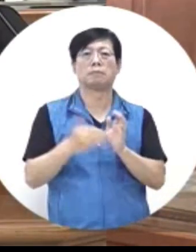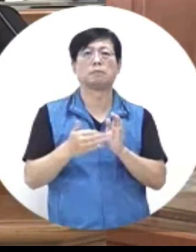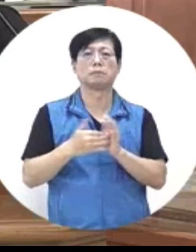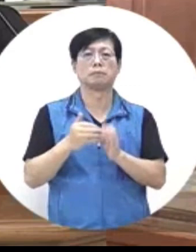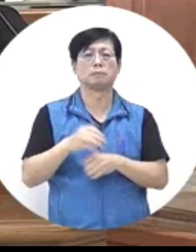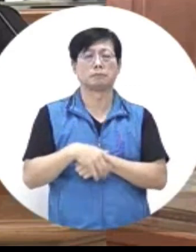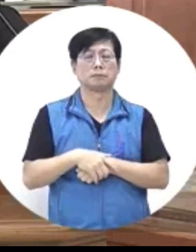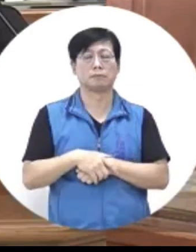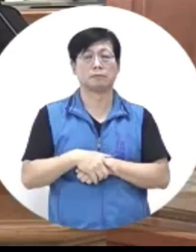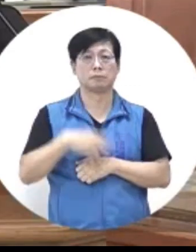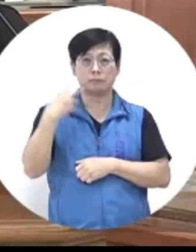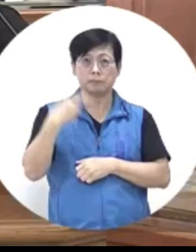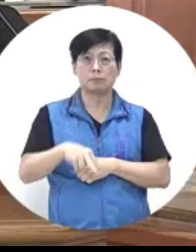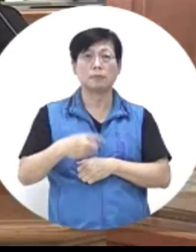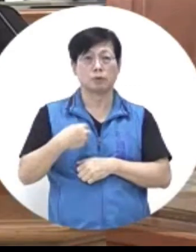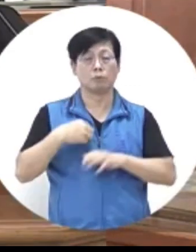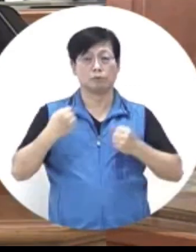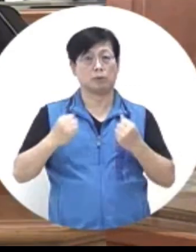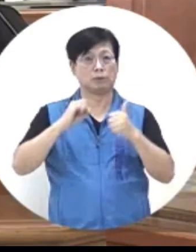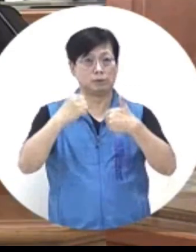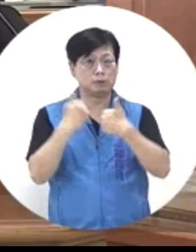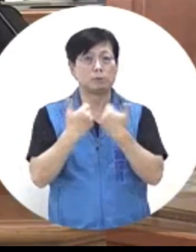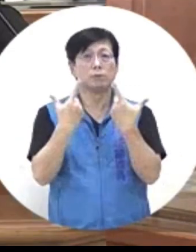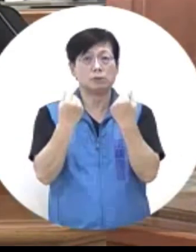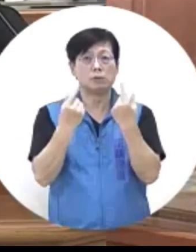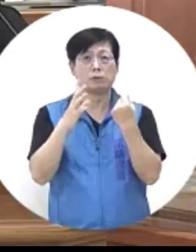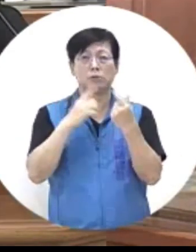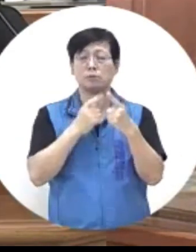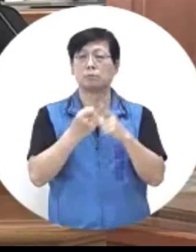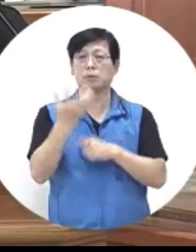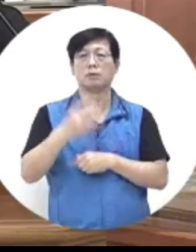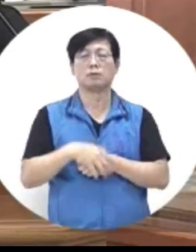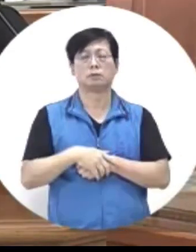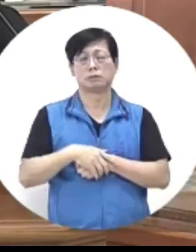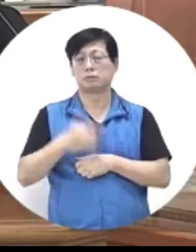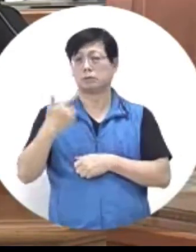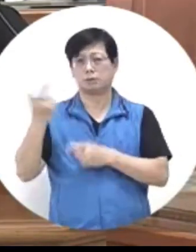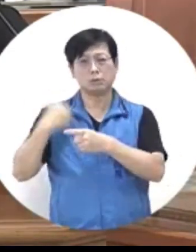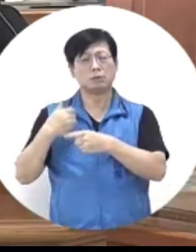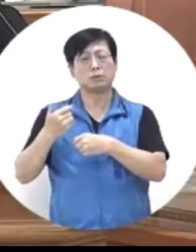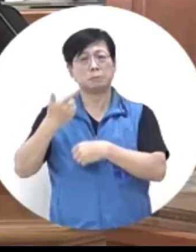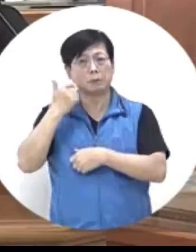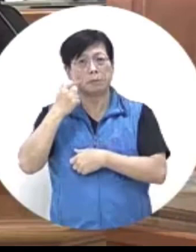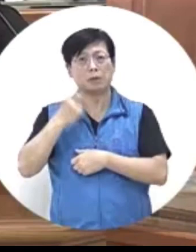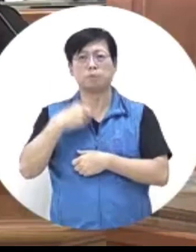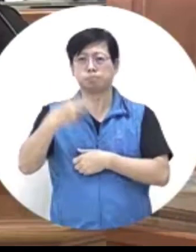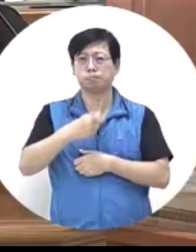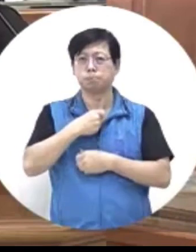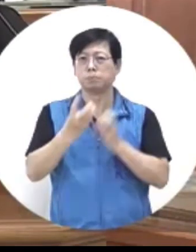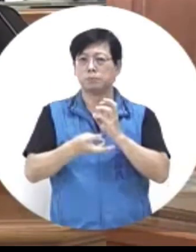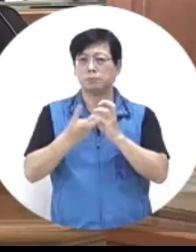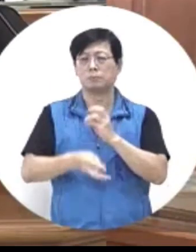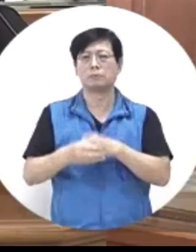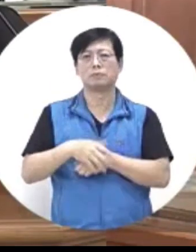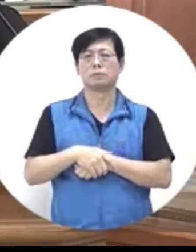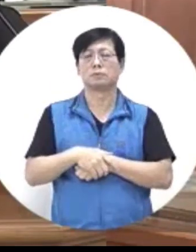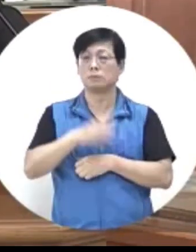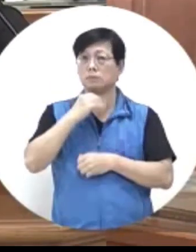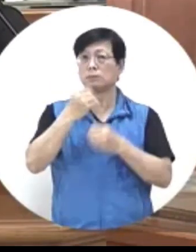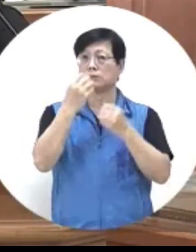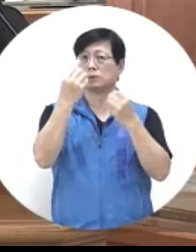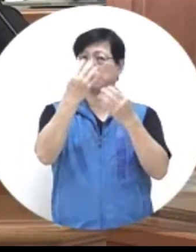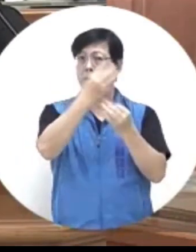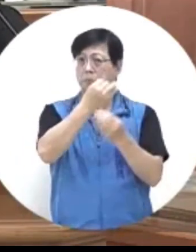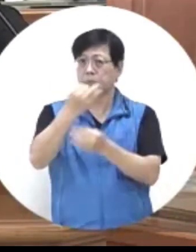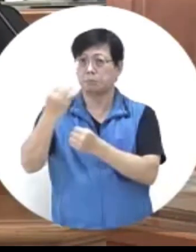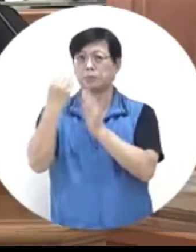那再加上我们在议会也公布了，当然家属还要 在议会公布什么？ 这相关的 相关的实际啊，